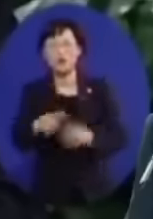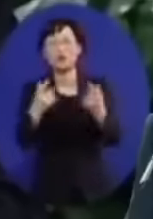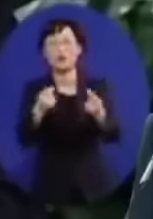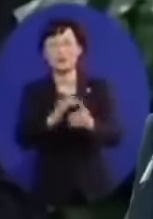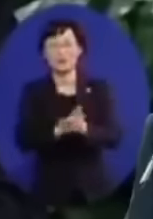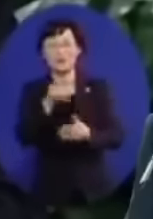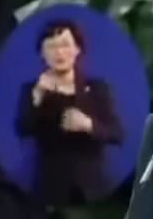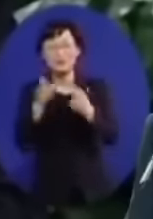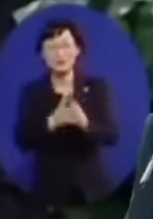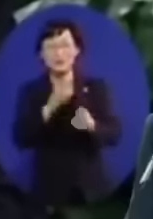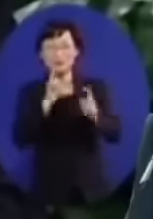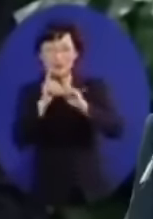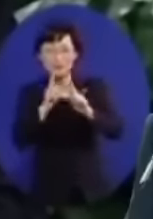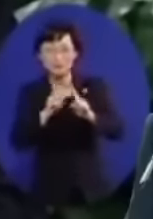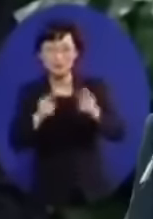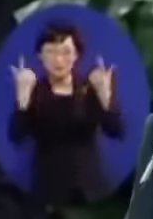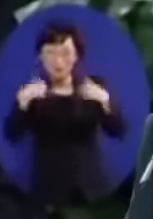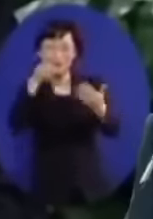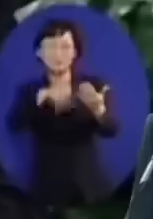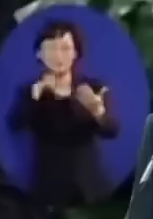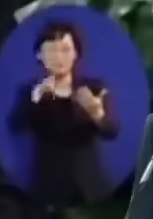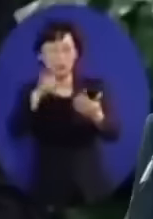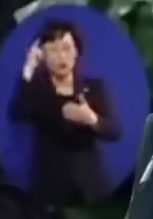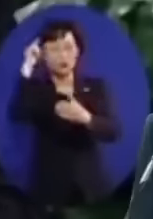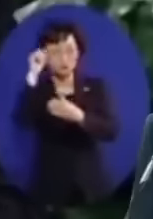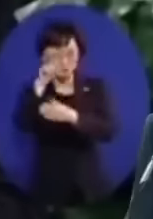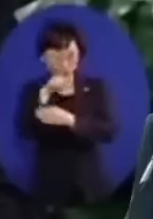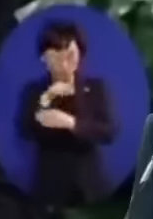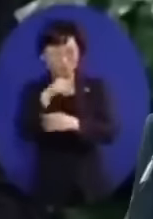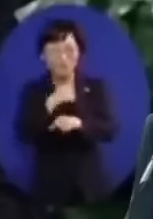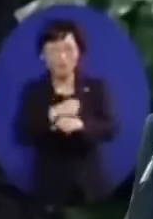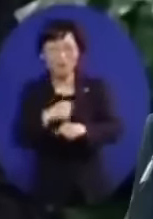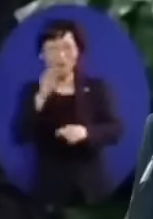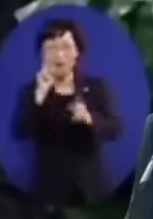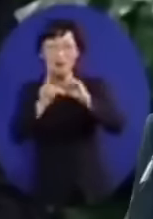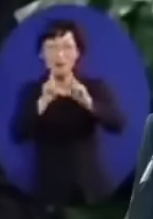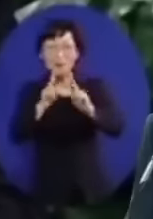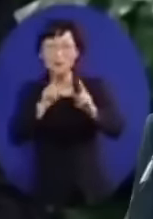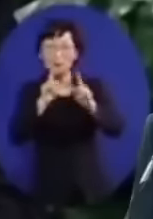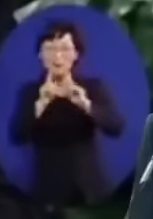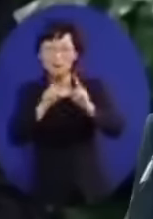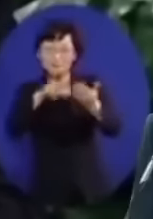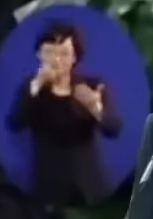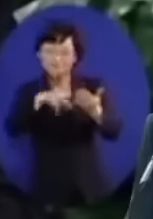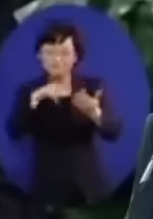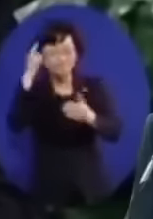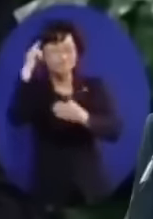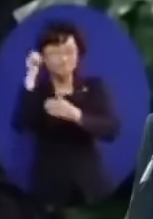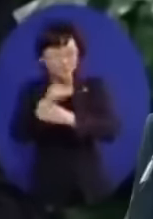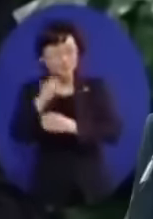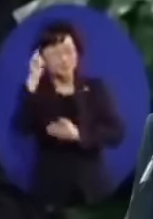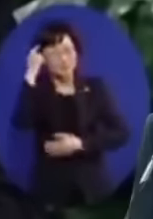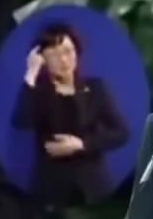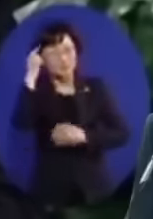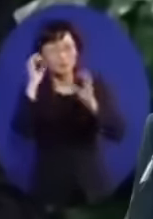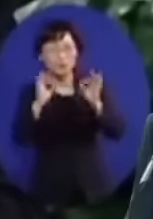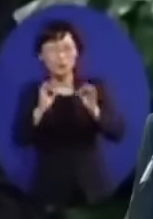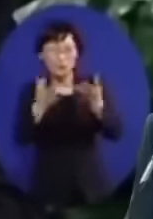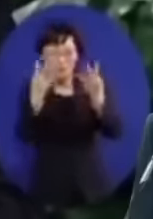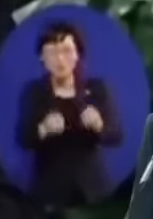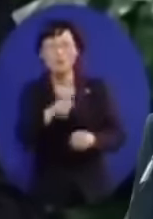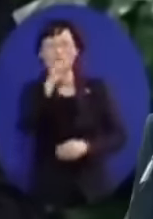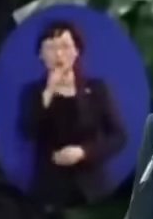그러므로 말씀을 밤낮 읽고 묵상하는 것, 내가 말씀을 꼬지꼬지 묵상해서 생각해 보는 것 얼마나